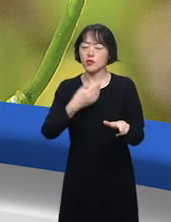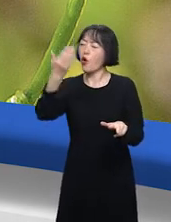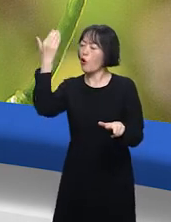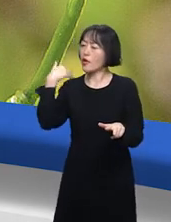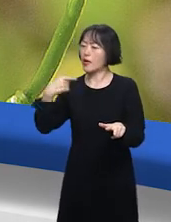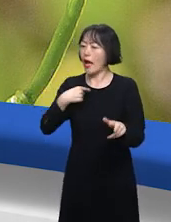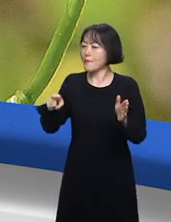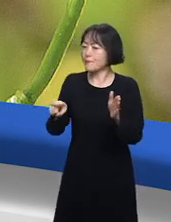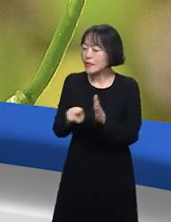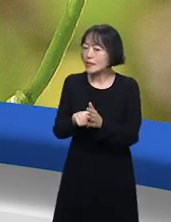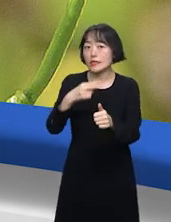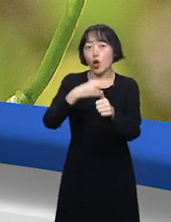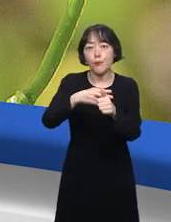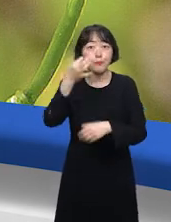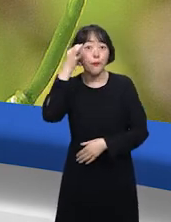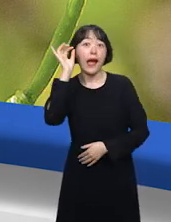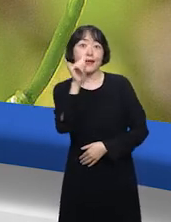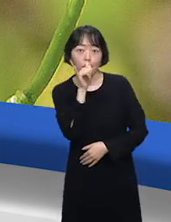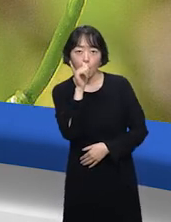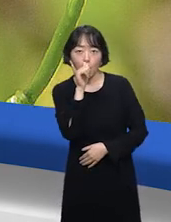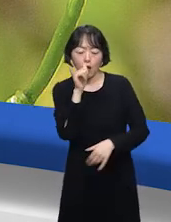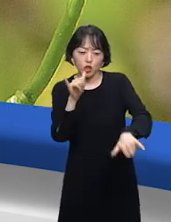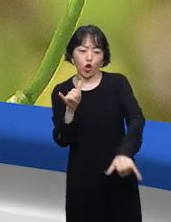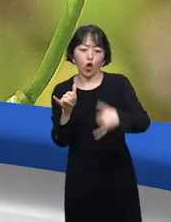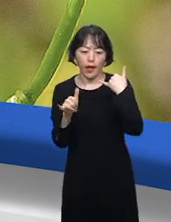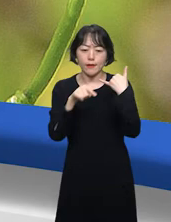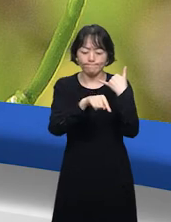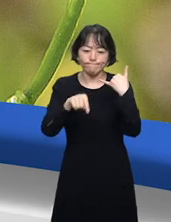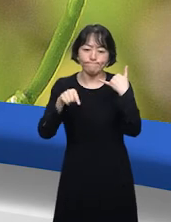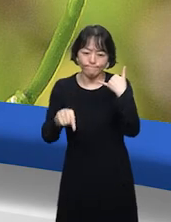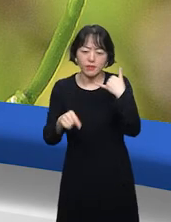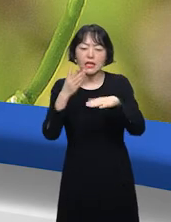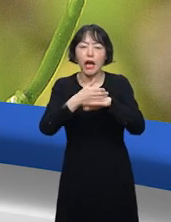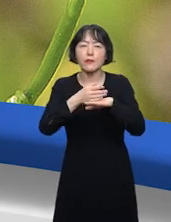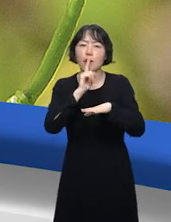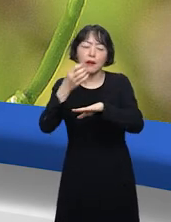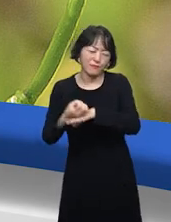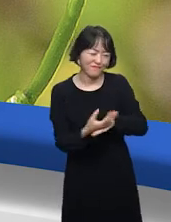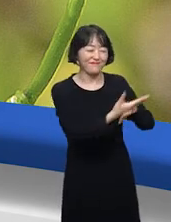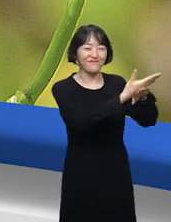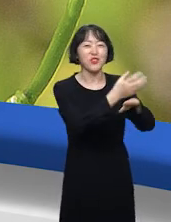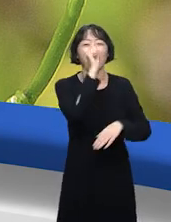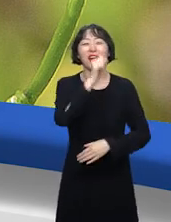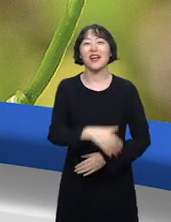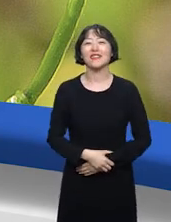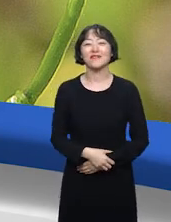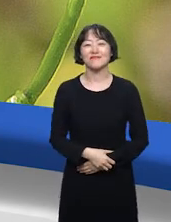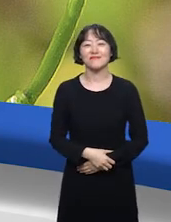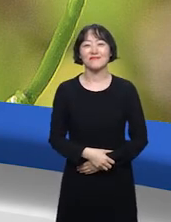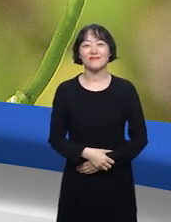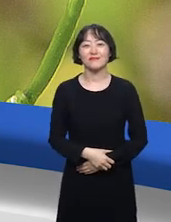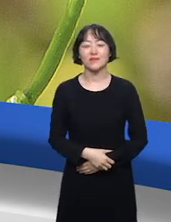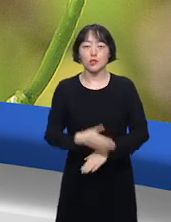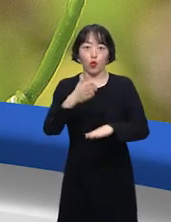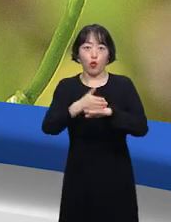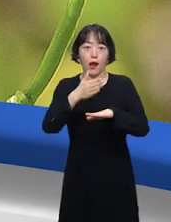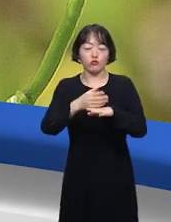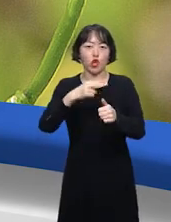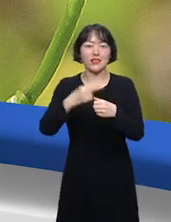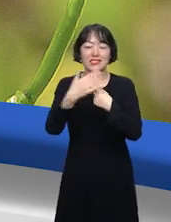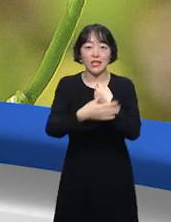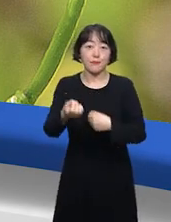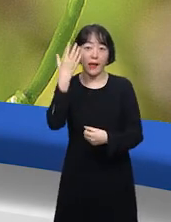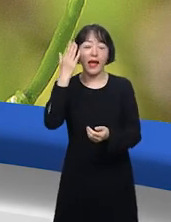믿어줬던 단 한 명의 스승이 떠오른다면 전화기를 들고 감사 인사를 전해보는 건 어떨까요? 고마운 스승의